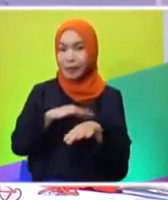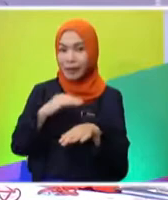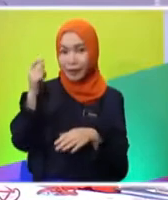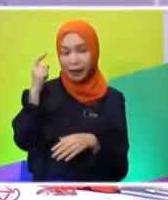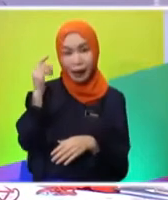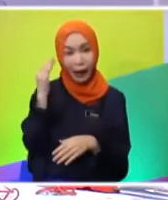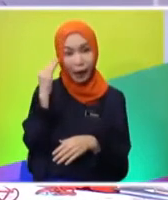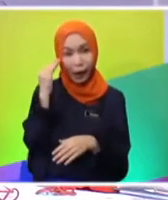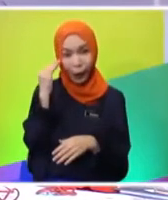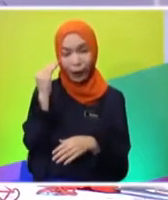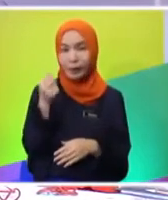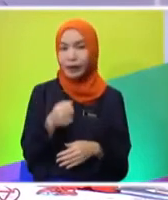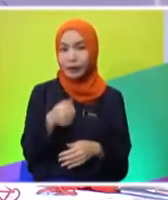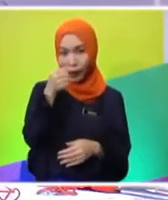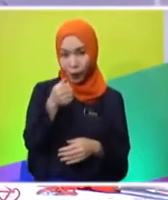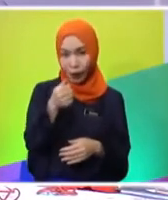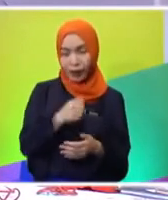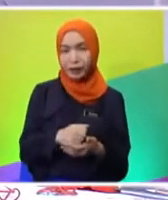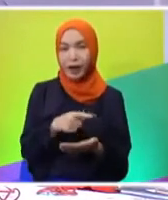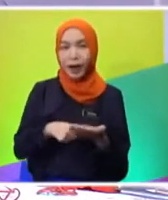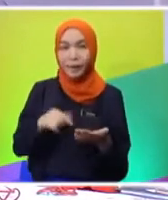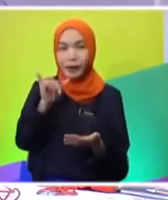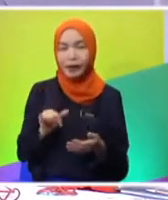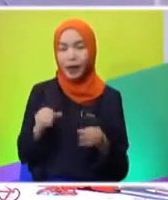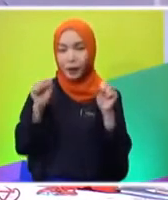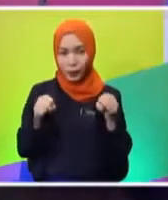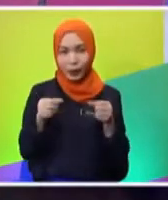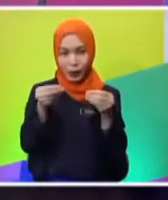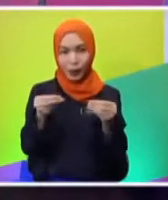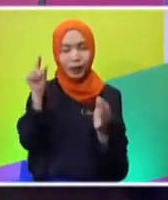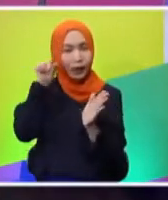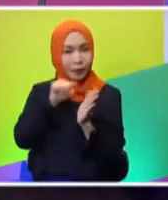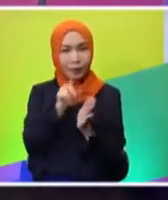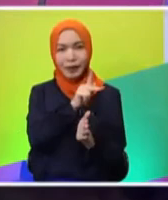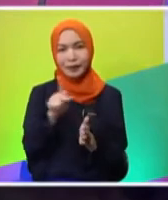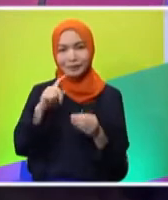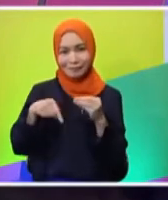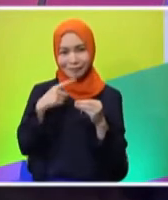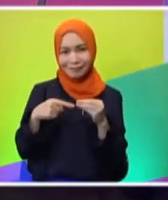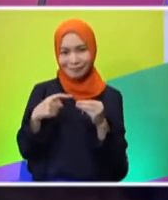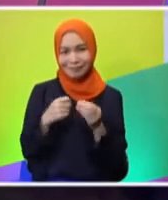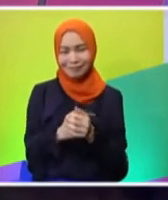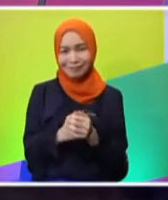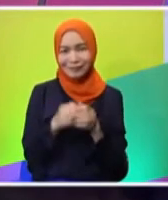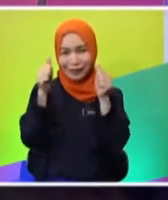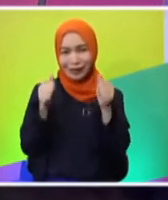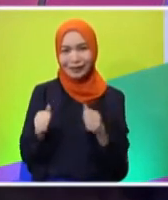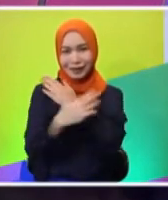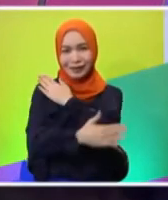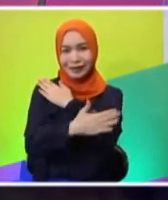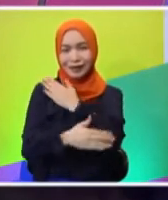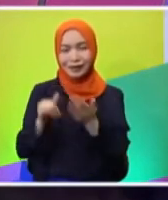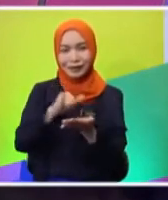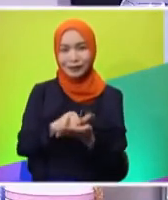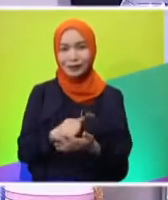Pilihlah tengok tuh aku yanina boleh apa Gambarkan tunggu negeri itu oke Hai kalau mengikut kepada pengalaman saya dahulu